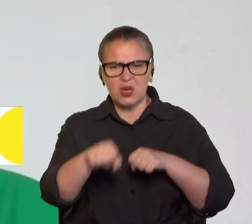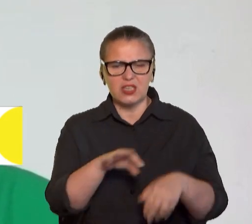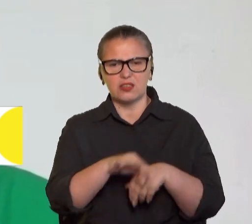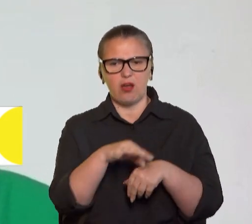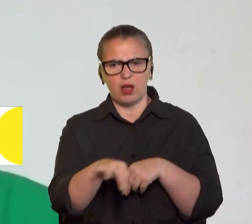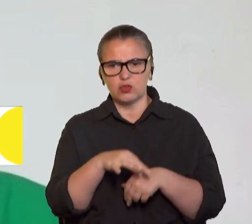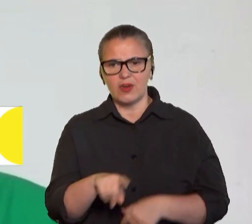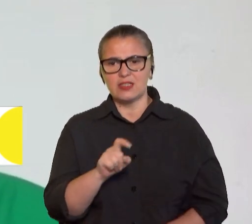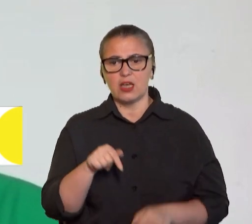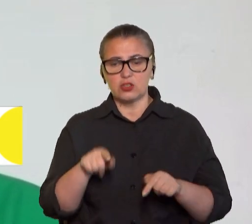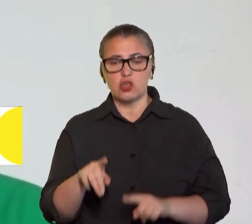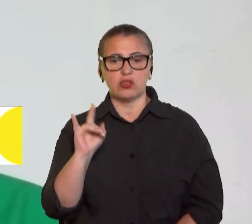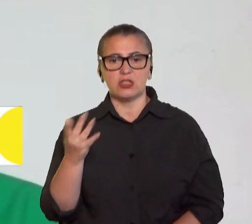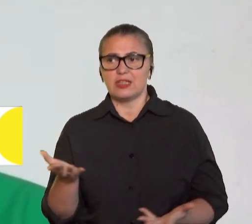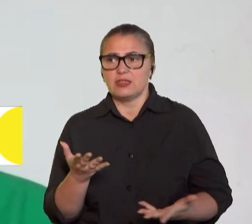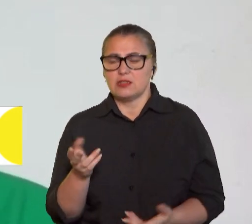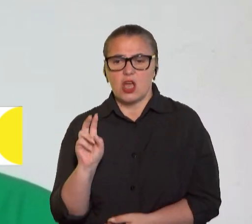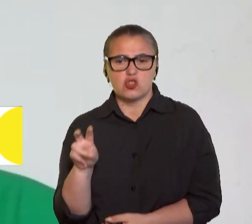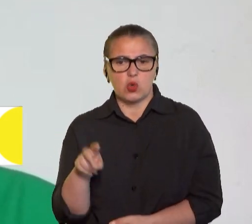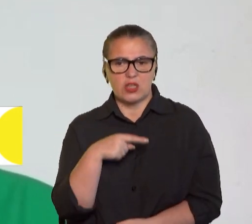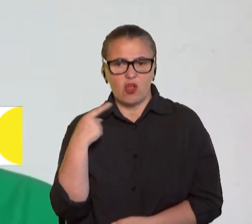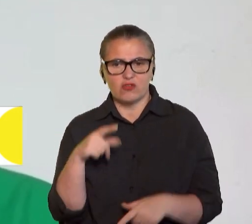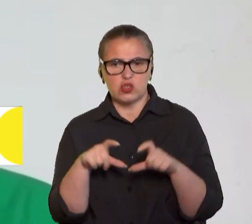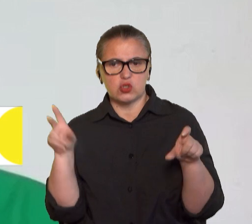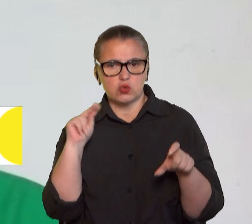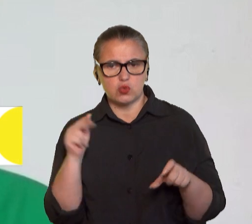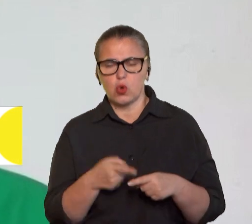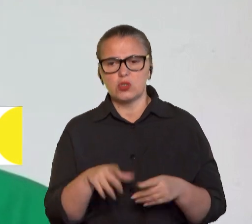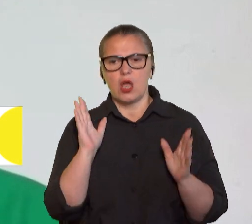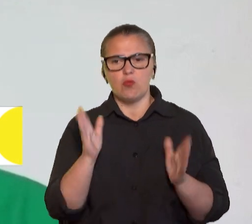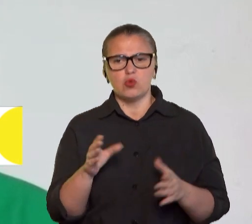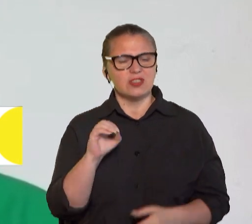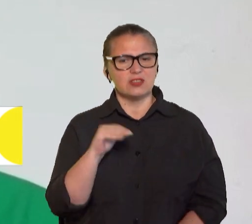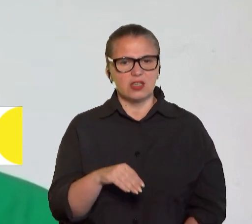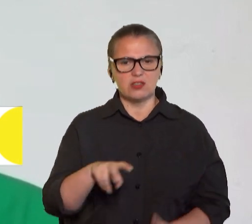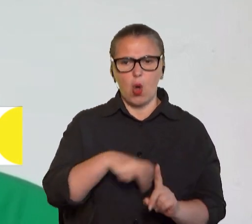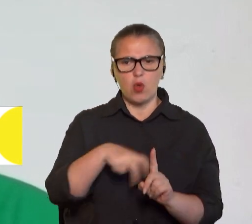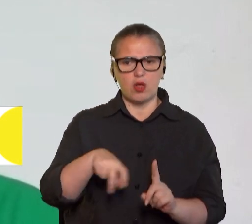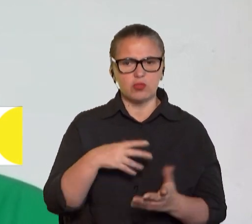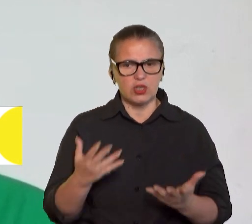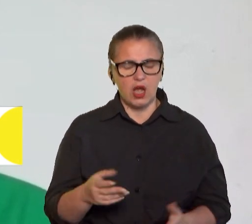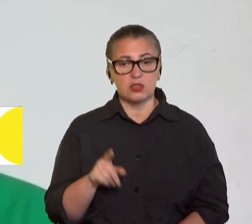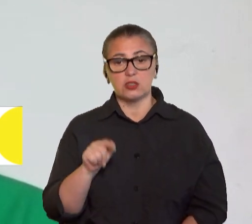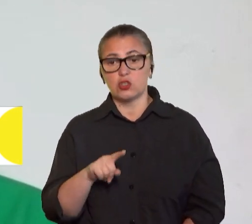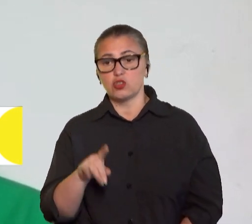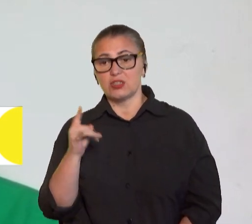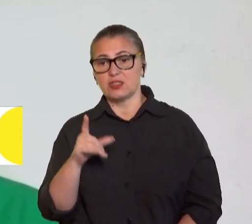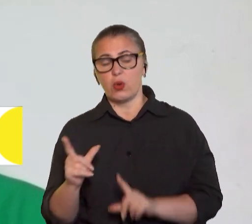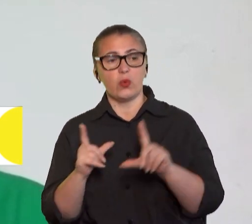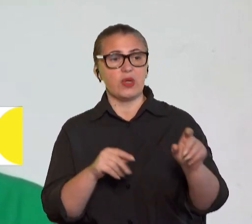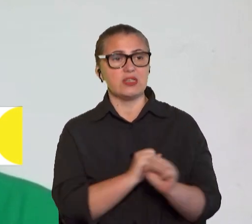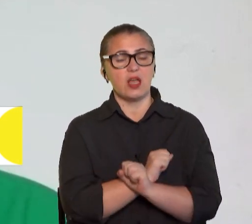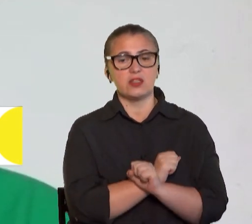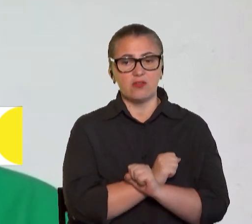те, що там дитина десь ходила в російську школу, це буде однозначно стаття колаборації. За те, що дитина їздила десь на